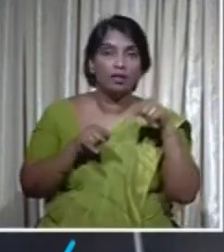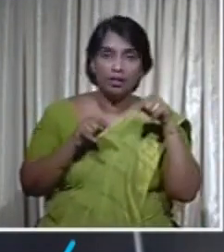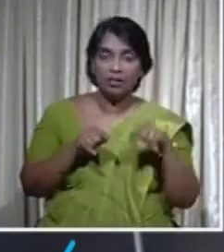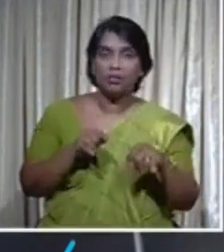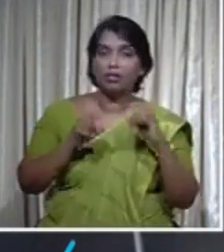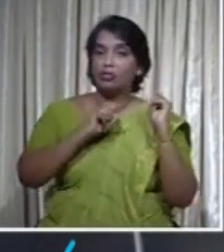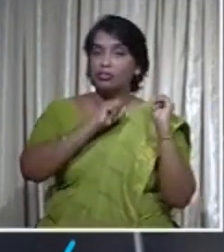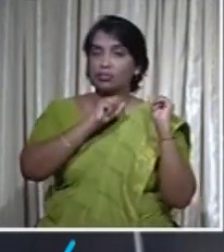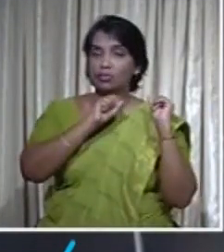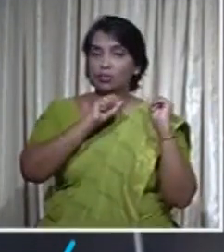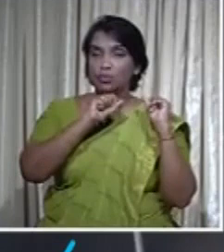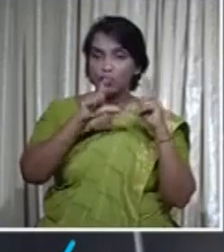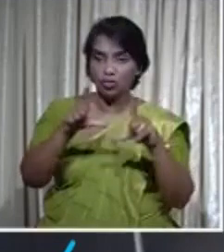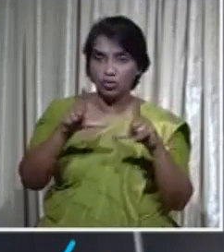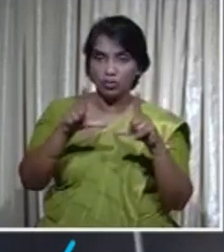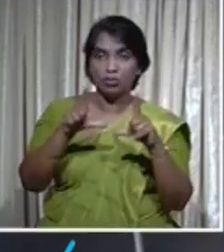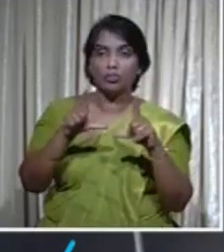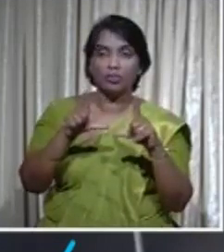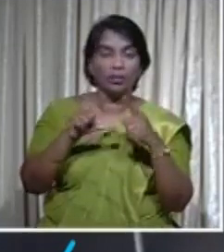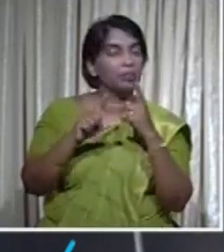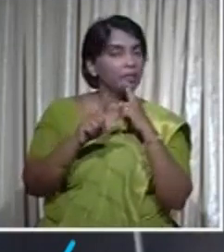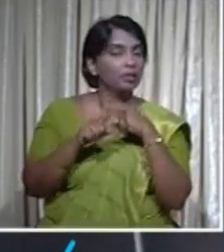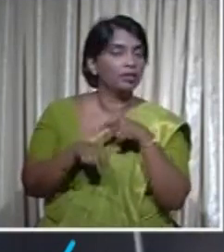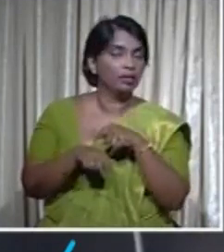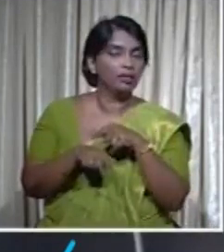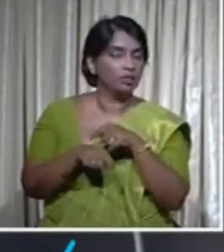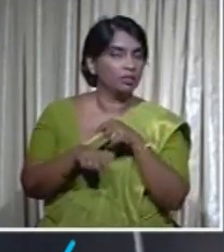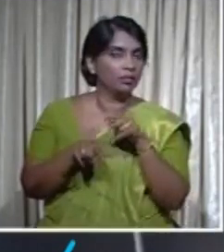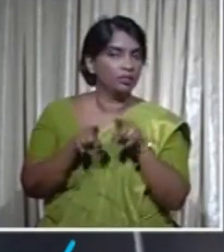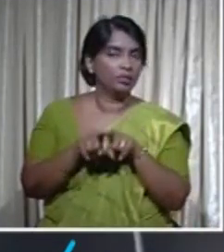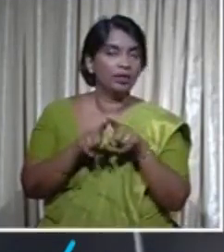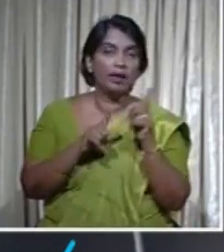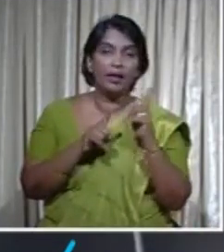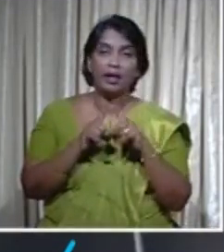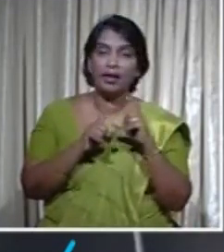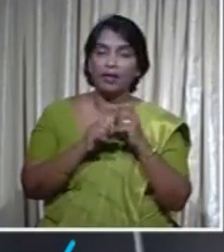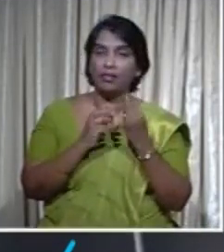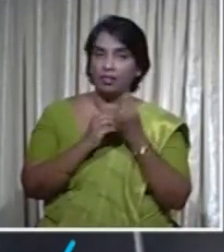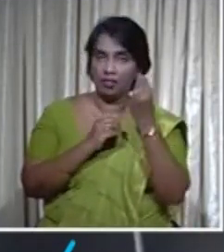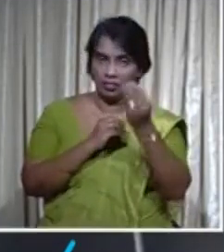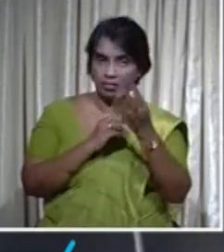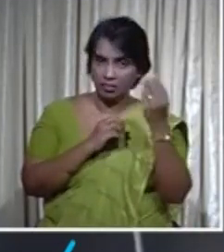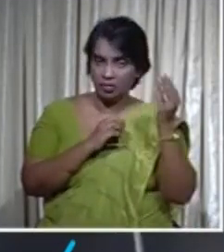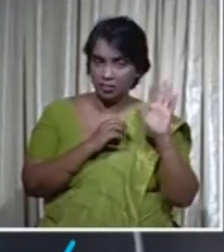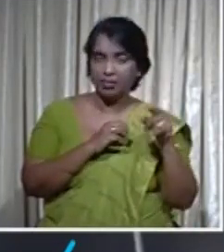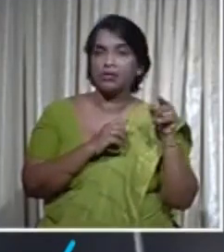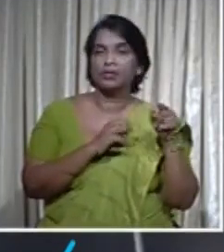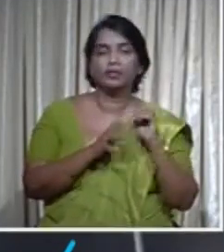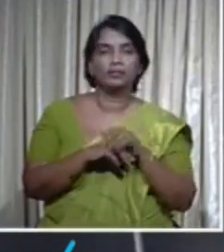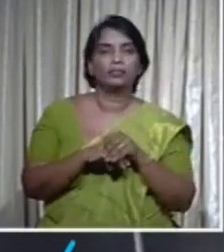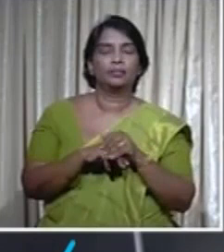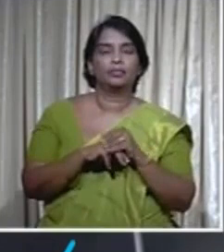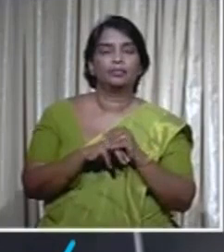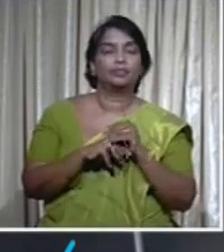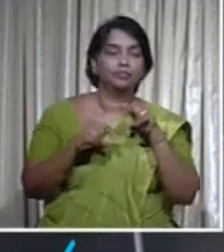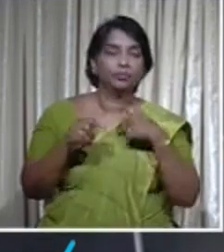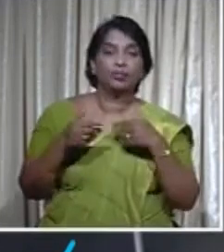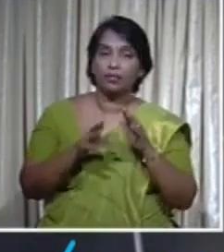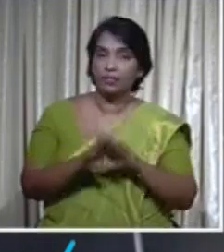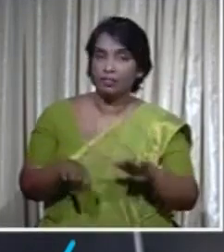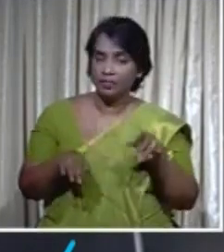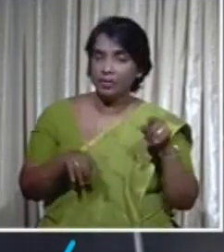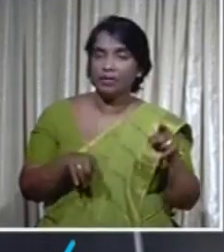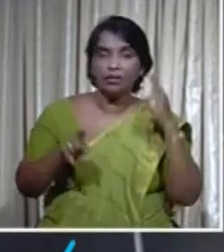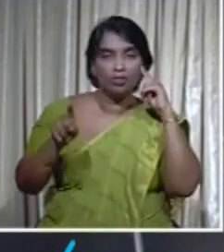சொல்லுகின்ற அந்த ரீதியிலே தான் எலக்ட்ரானிக் அடிப்படையிலே தான் எங்களுடைய குழந்தைகள் கல்வி